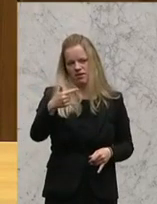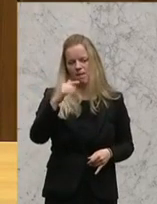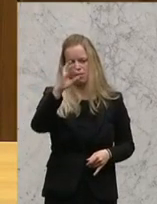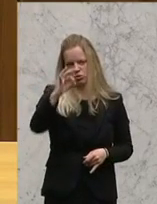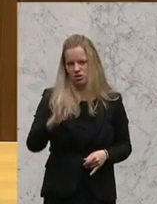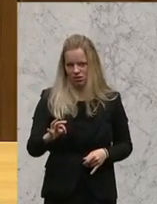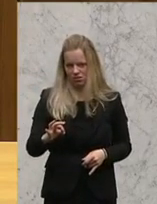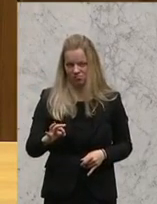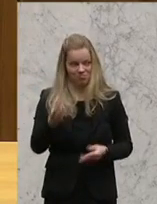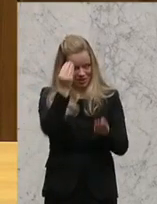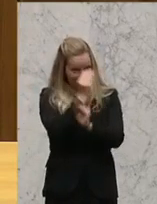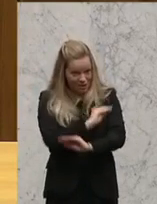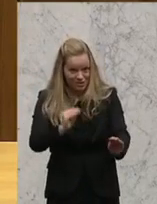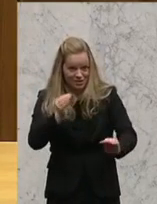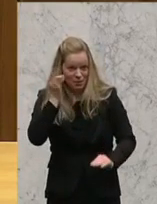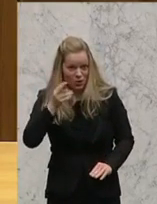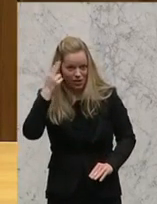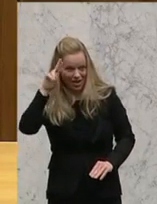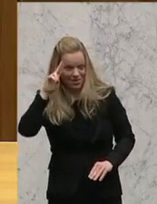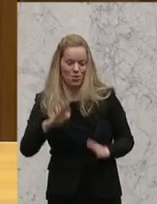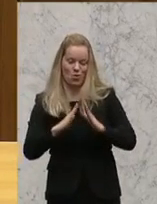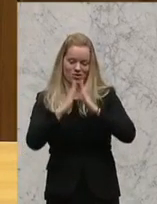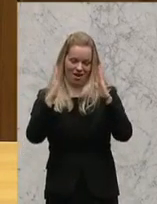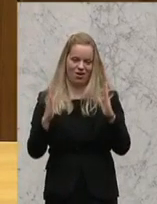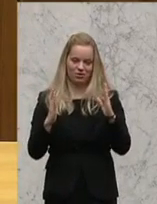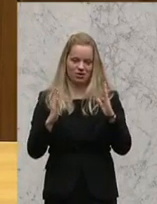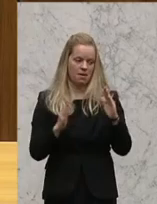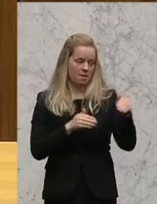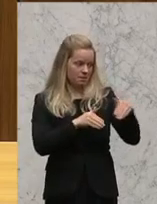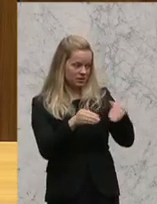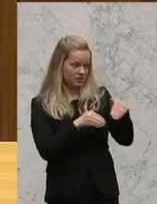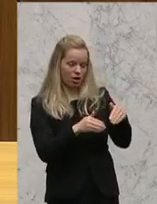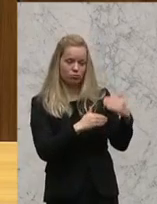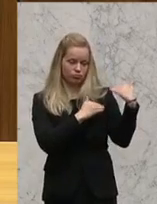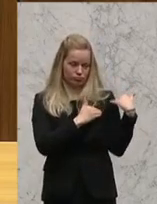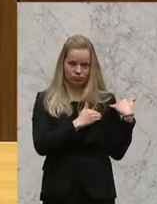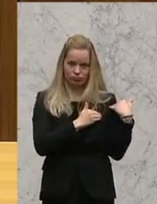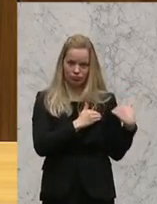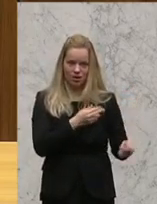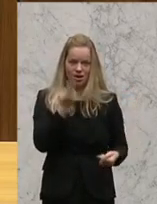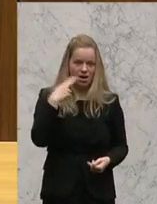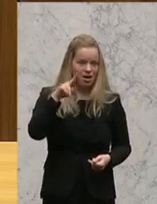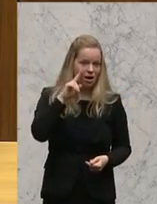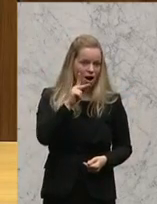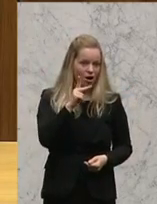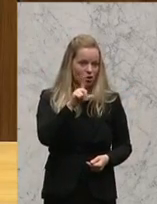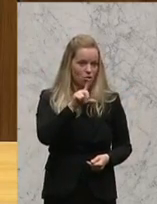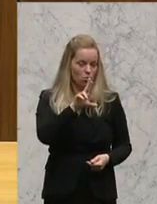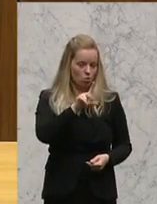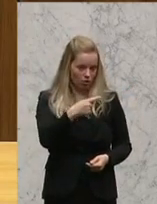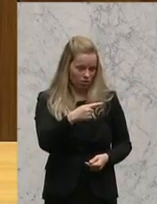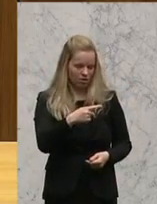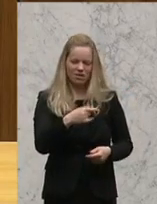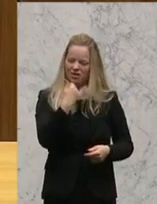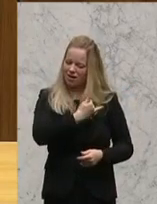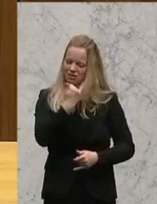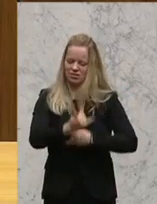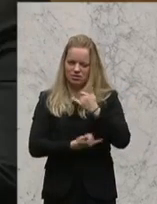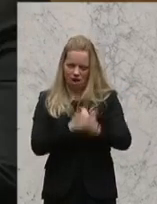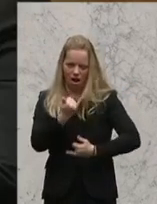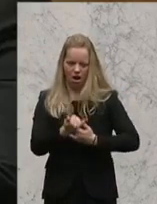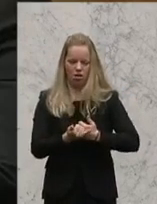Sehr geehrte Damen und Herren, alles raus. Das Ministerium von Herrn Bundesminister Magister Gerald Klug investiert jedes Jahr